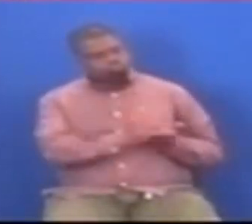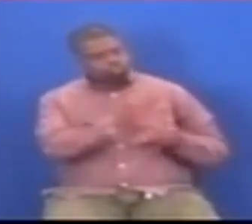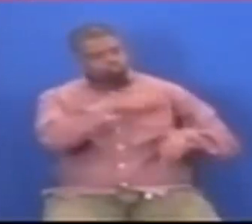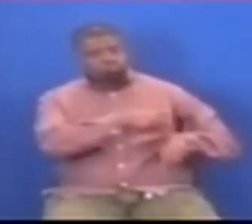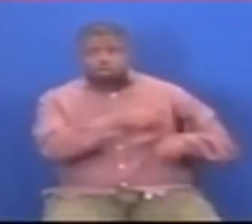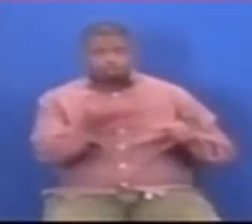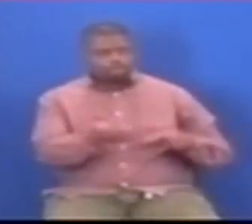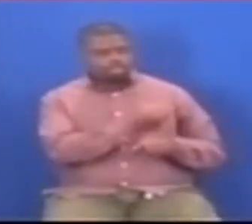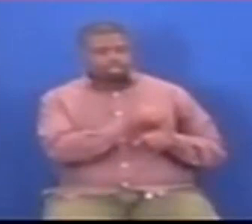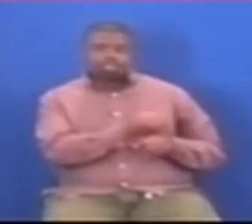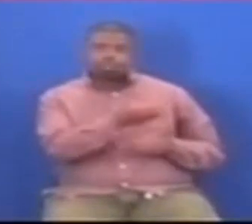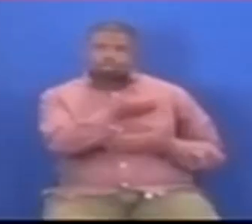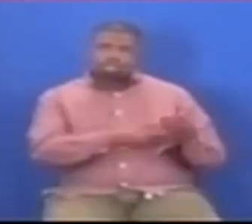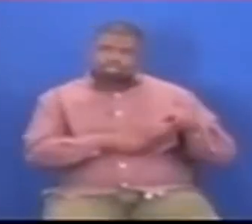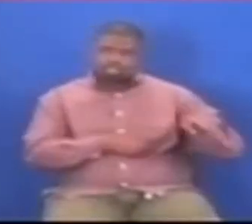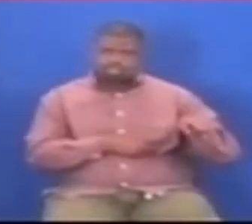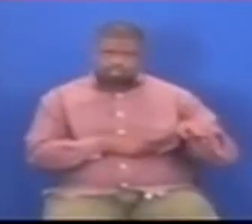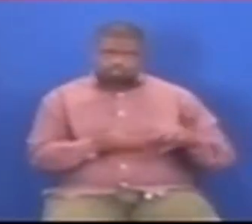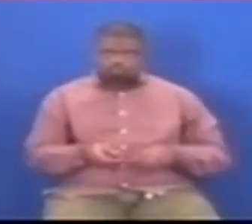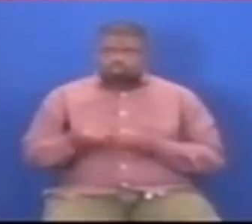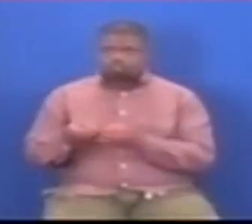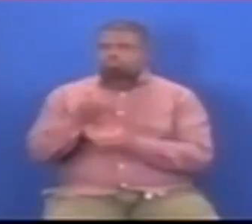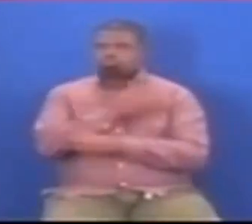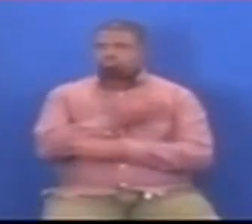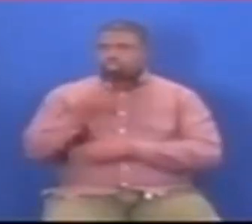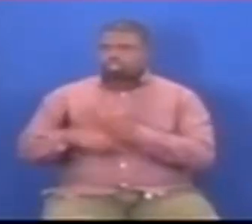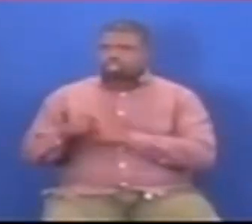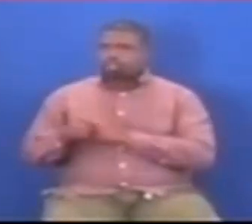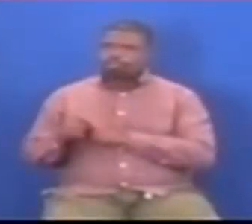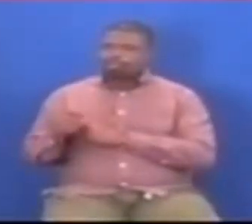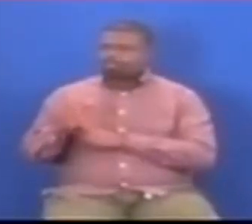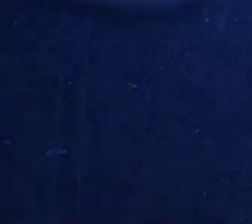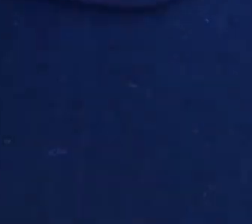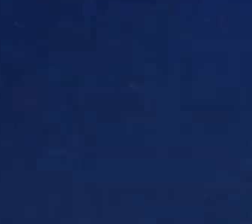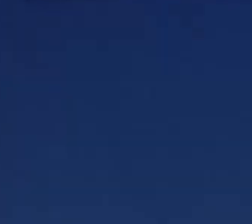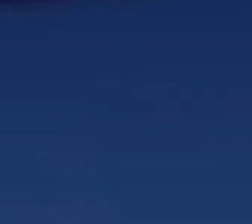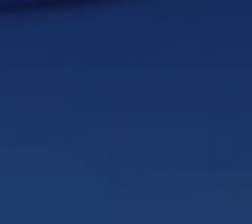muda wa upatikanaji wa hati miliki na kuwasogezea huduma katika ngazi za mikoa.